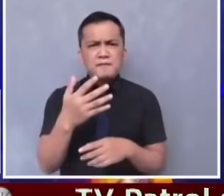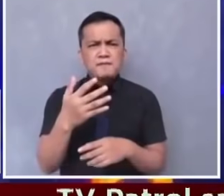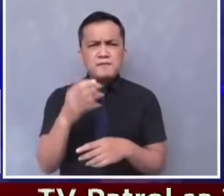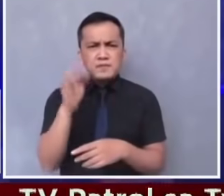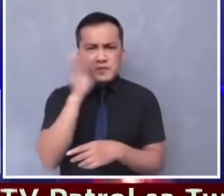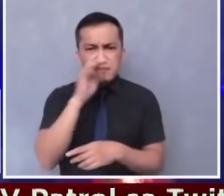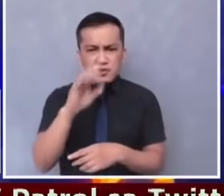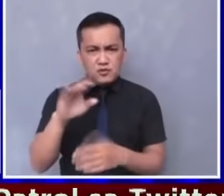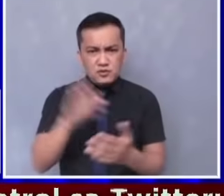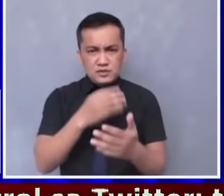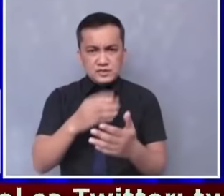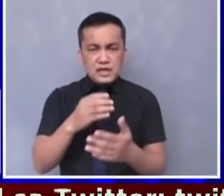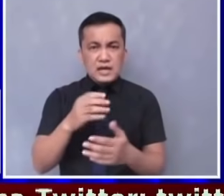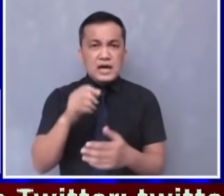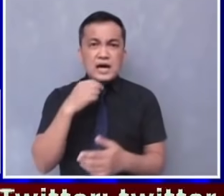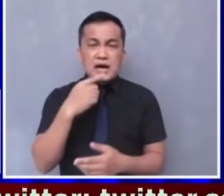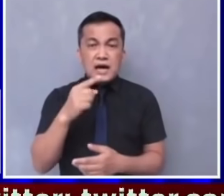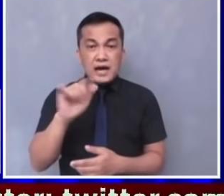Expo 2020.